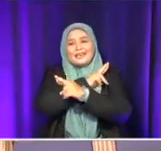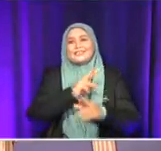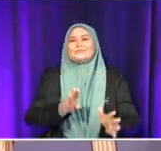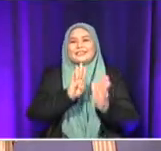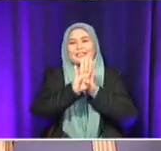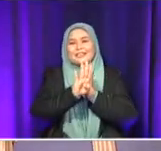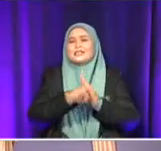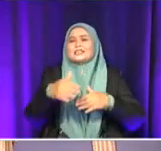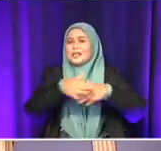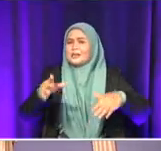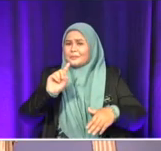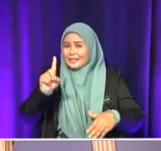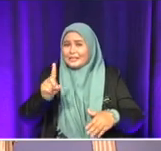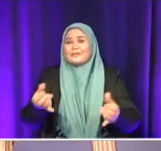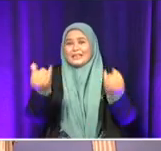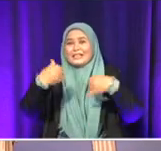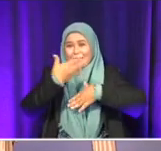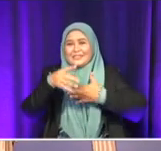jangan kemana-mana